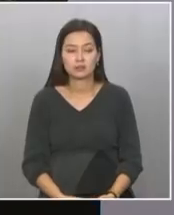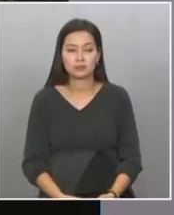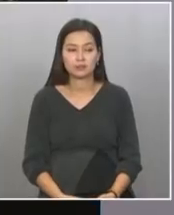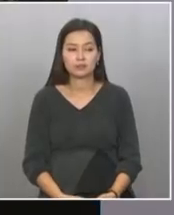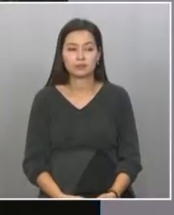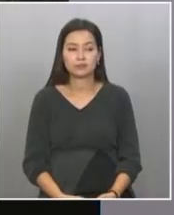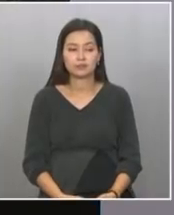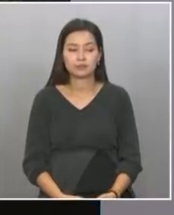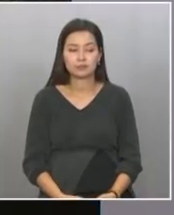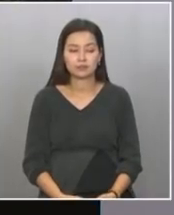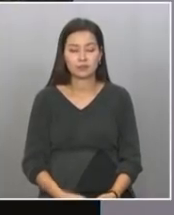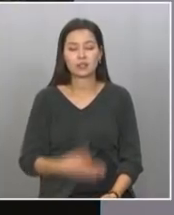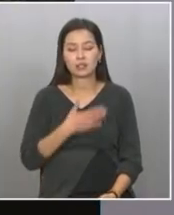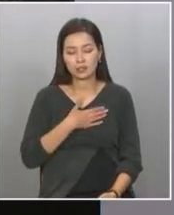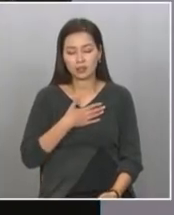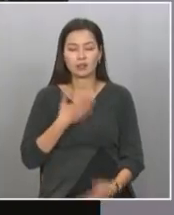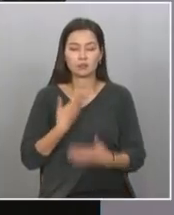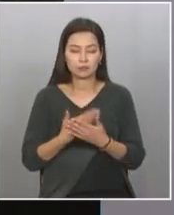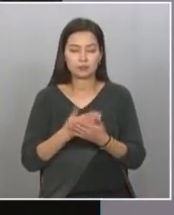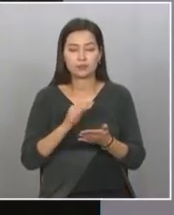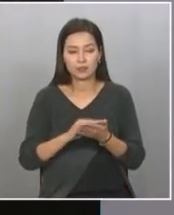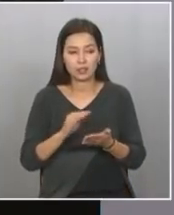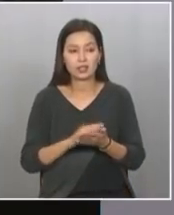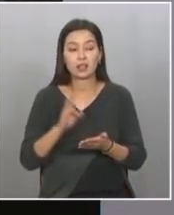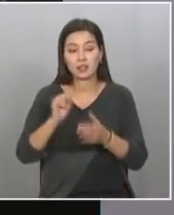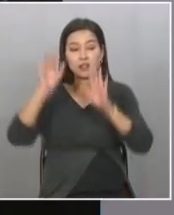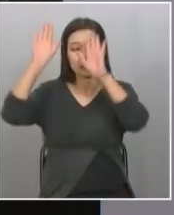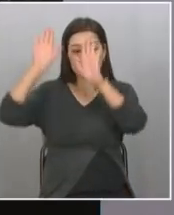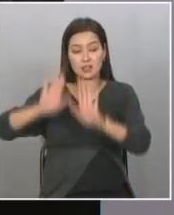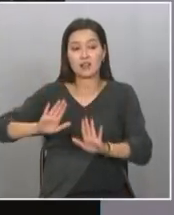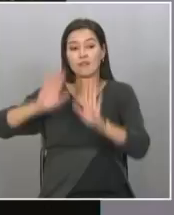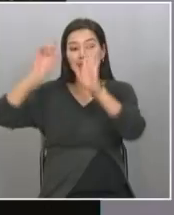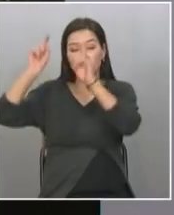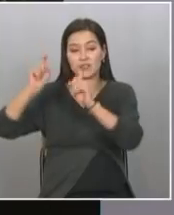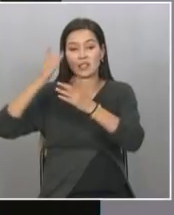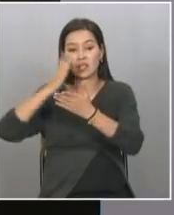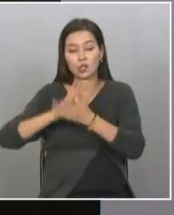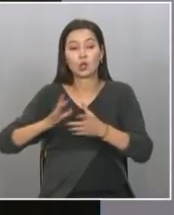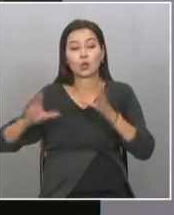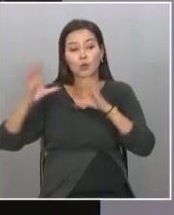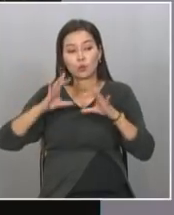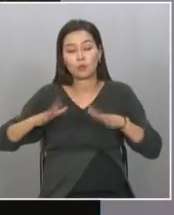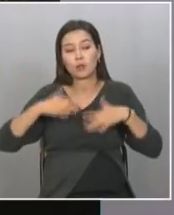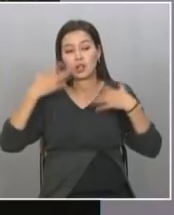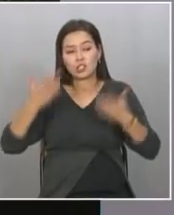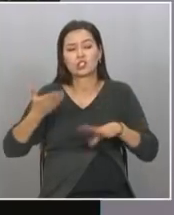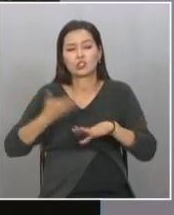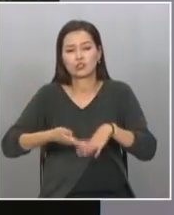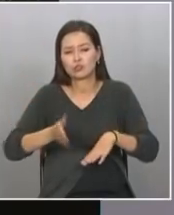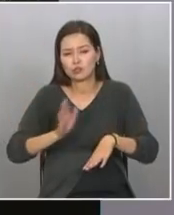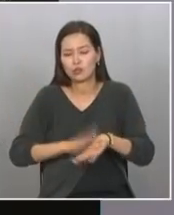получилось. Я составила вот такое предложение. На стене висят круглые, большие, тяжелые